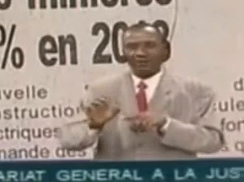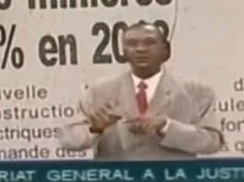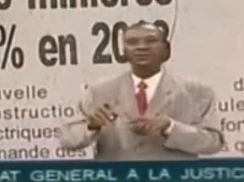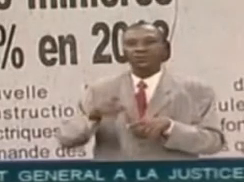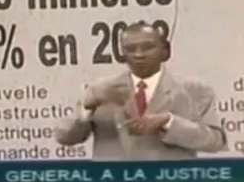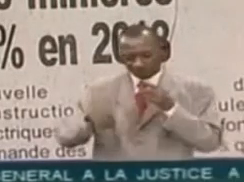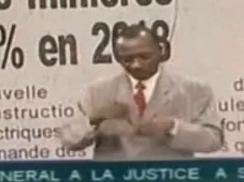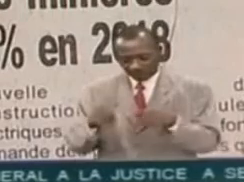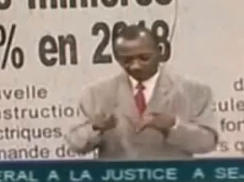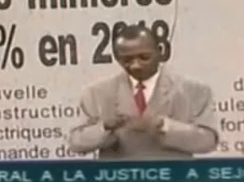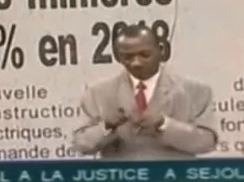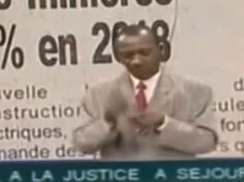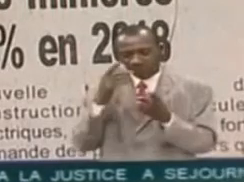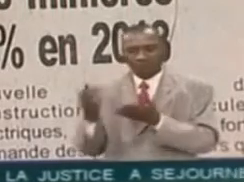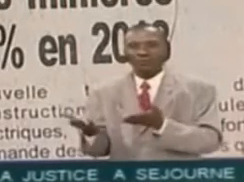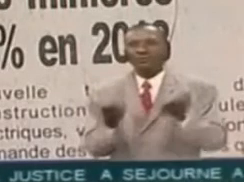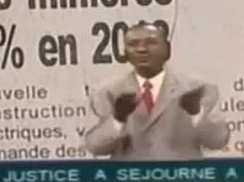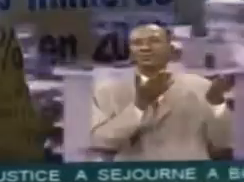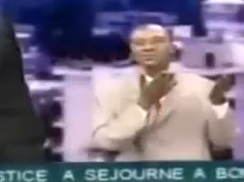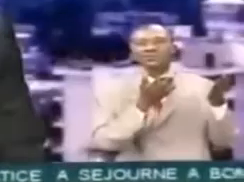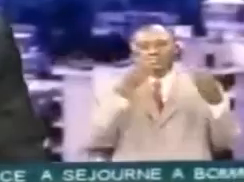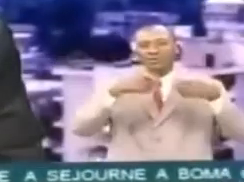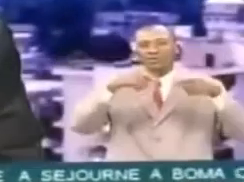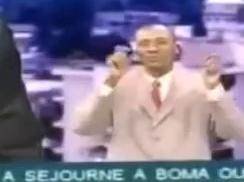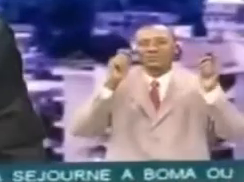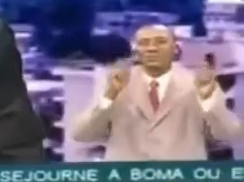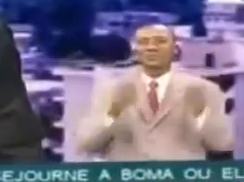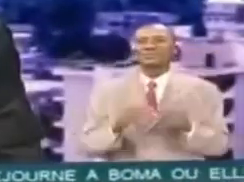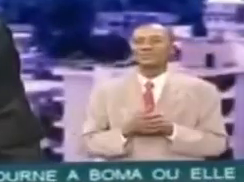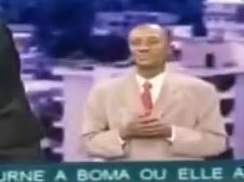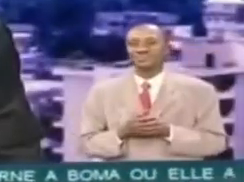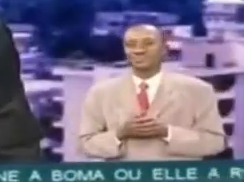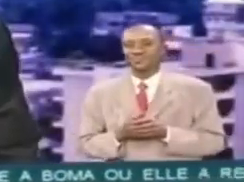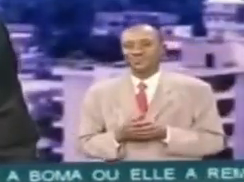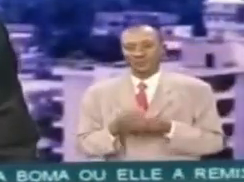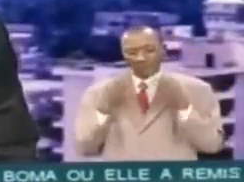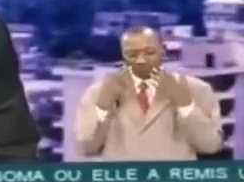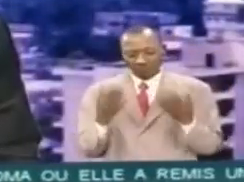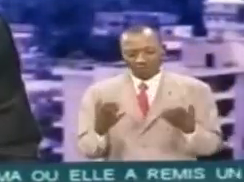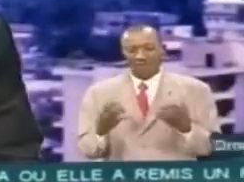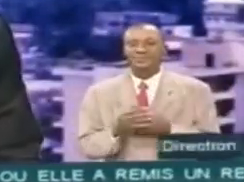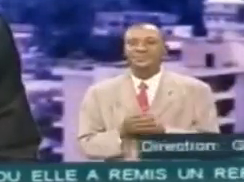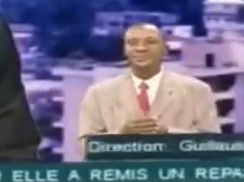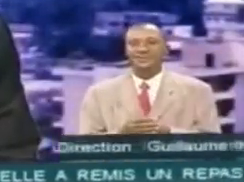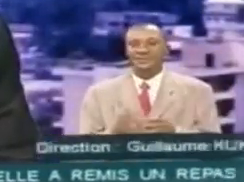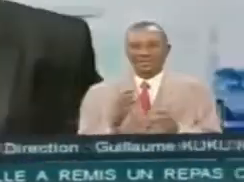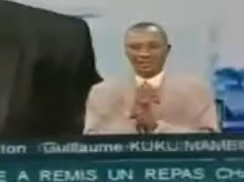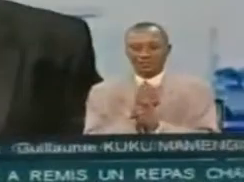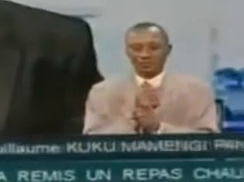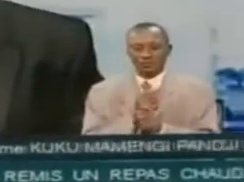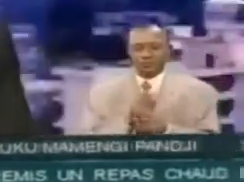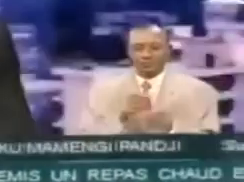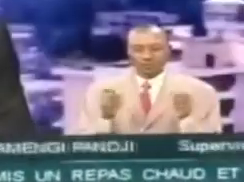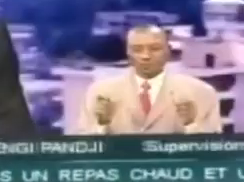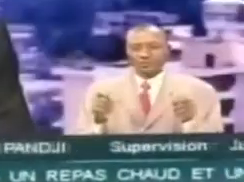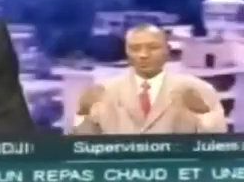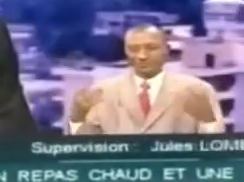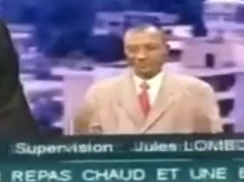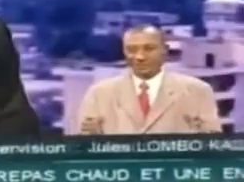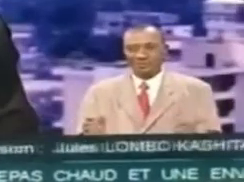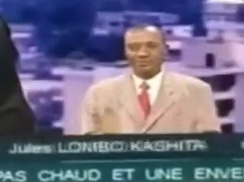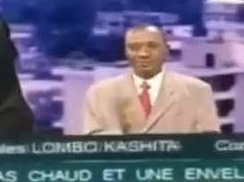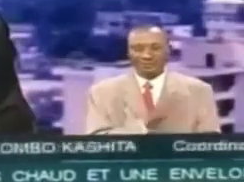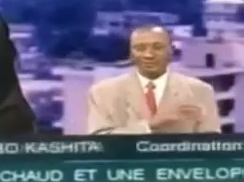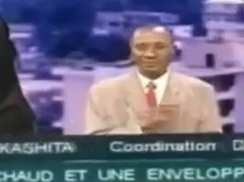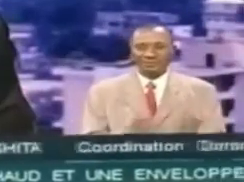Congo, rapporte le fonds modérateur Jojo Dikabou. Merci Ezer Mbala pour cette revue de presse. Rappel des titres, vous venez